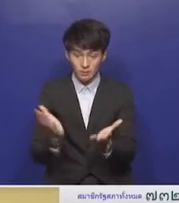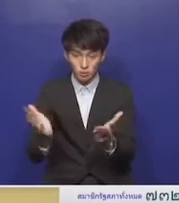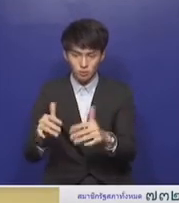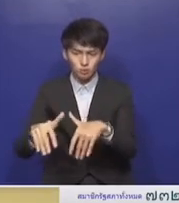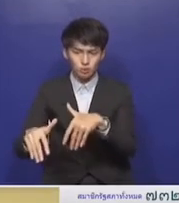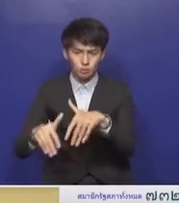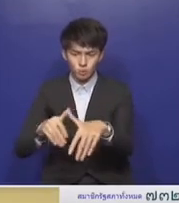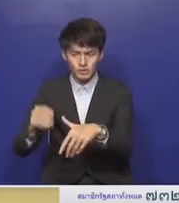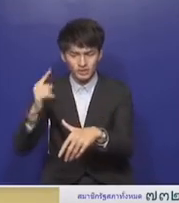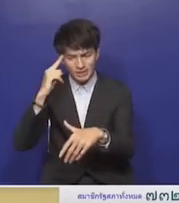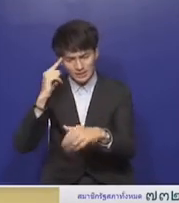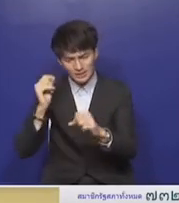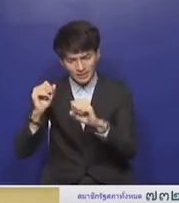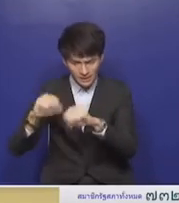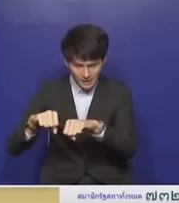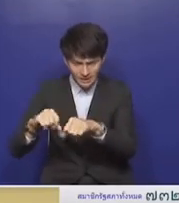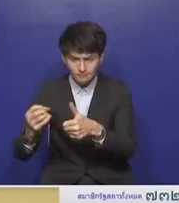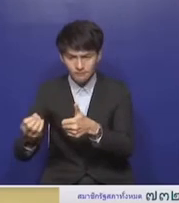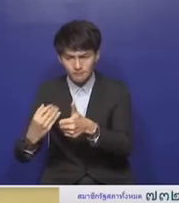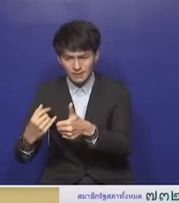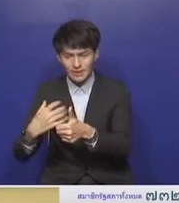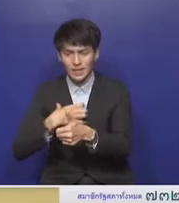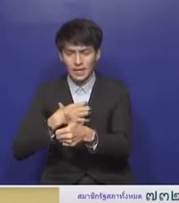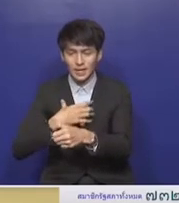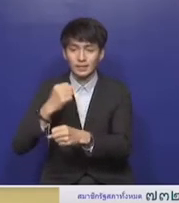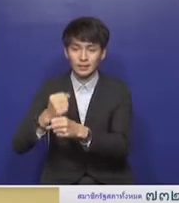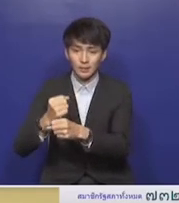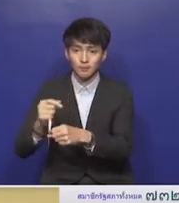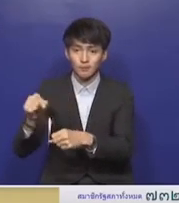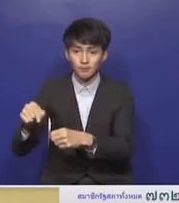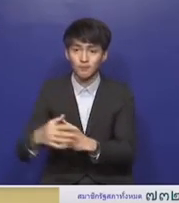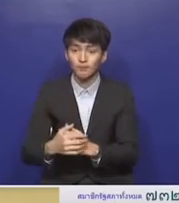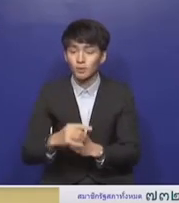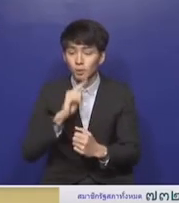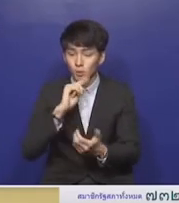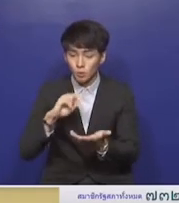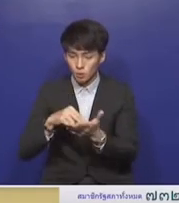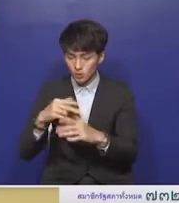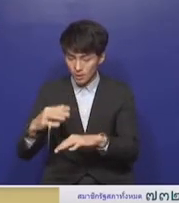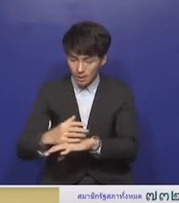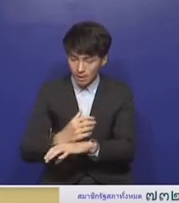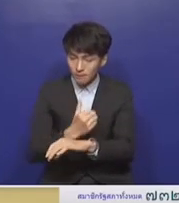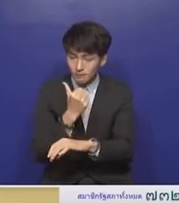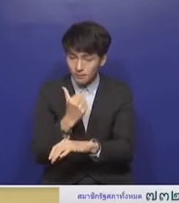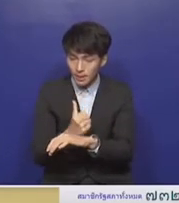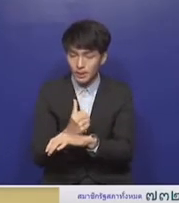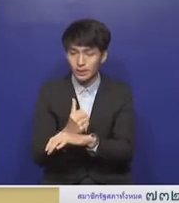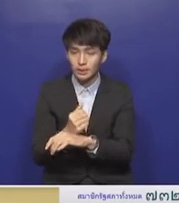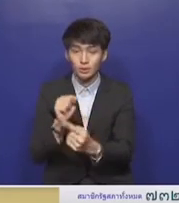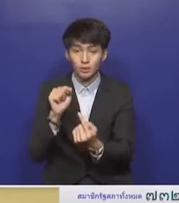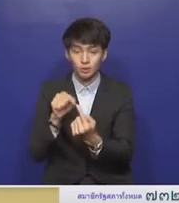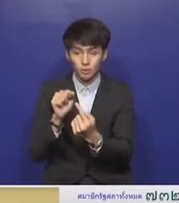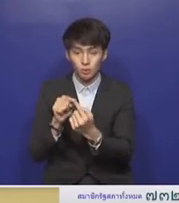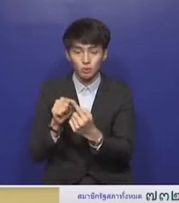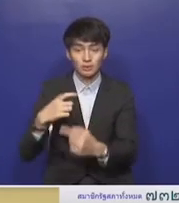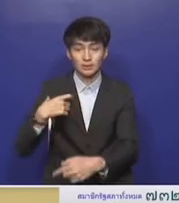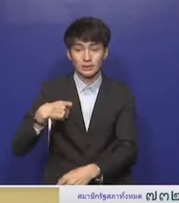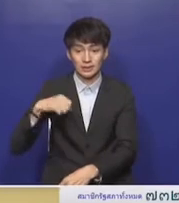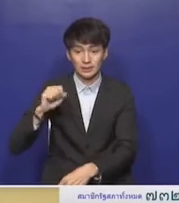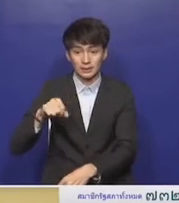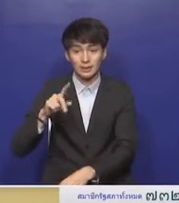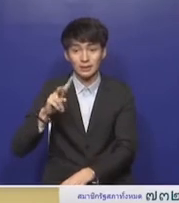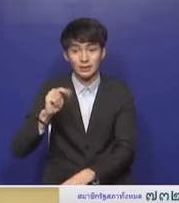เริ่มตัดสินใจทางตรงอย่างแท้จริงบ้างนะครับหรือการเพิ่มอำนาจตัวแทนฝ่ายนิติบัญญัติในการเรื่องจะทำประชามติ